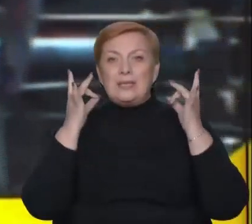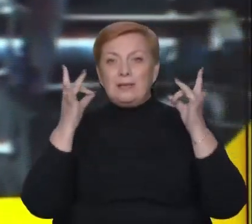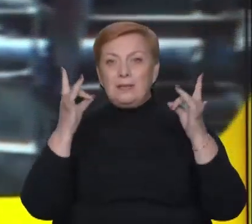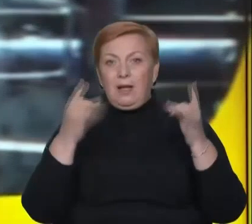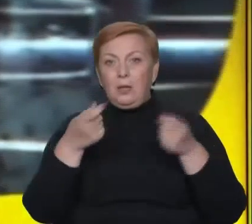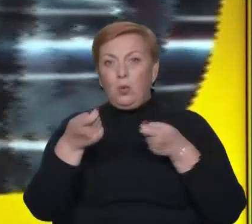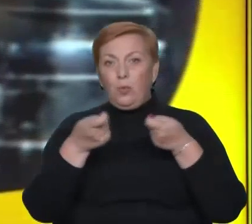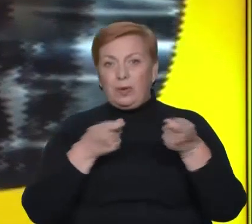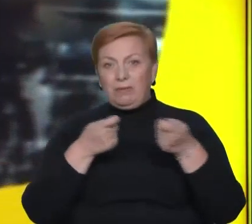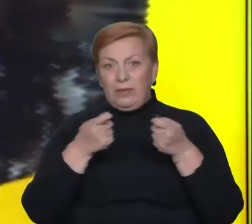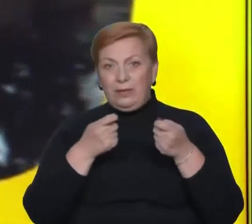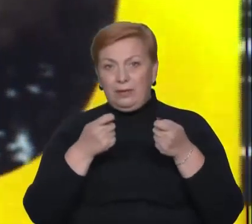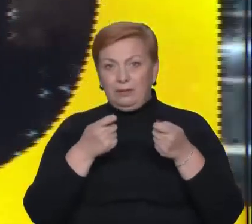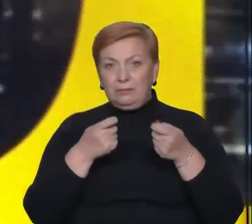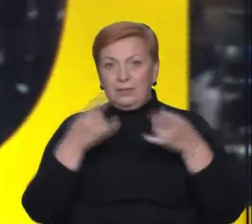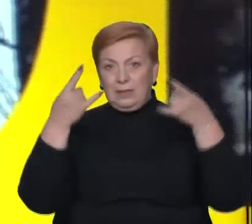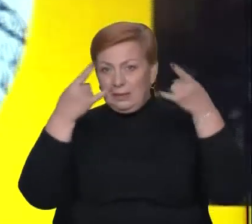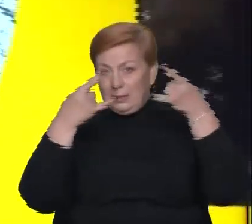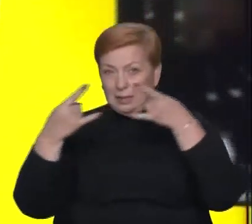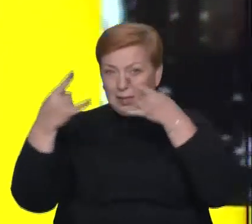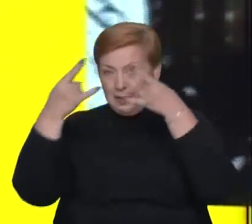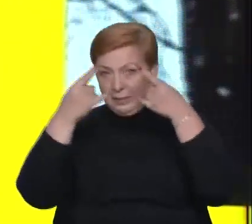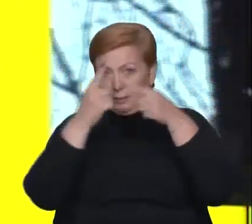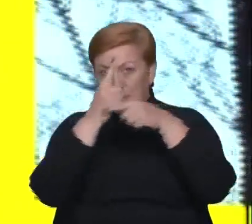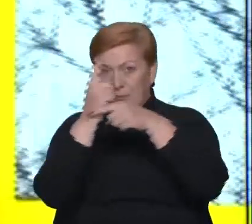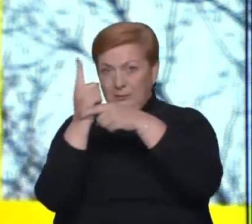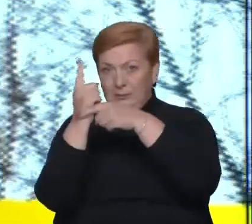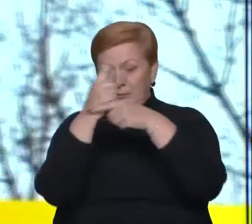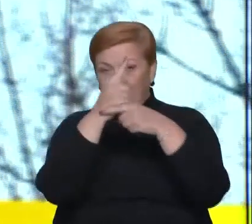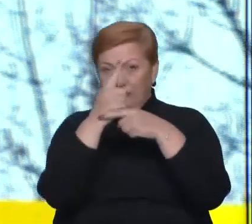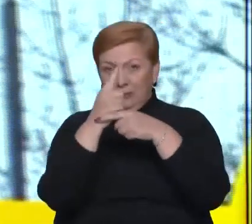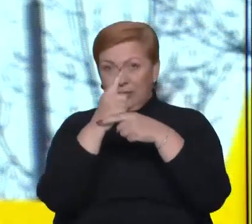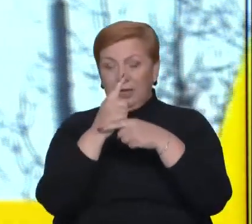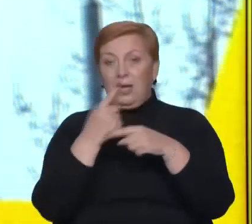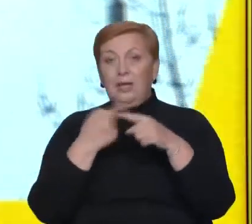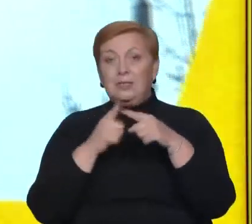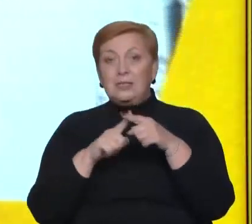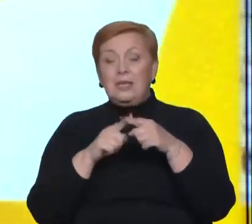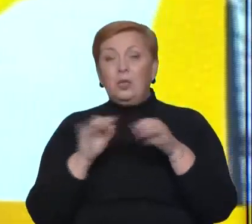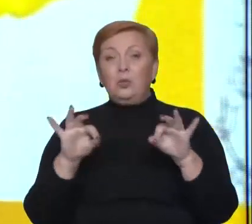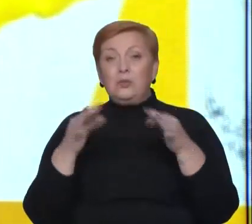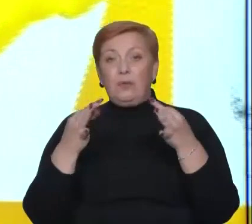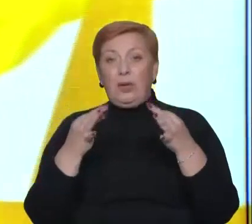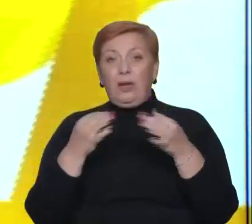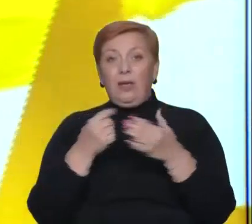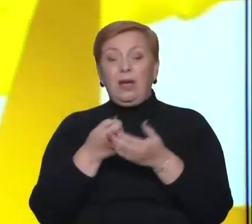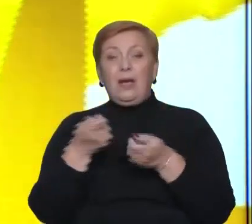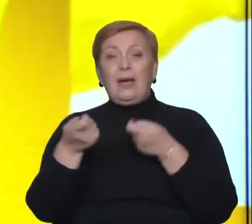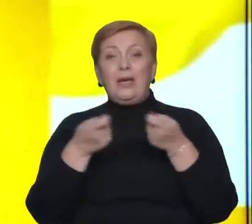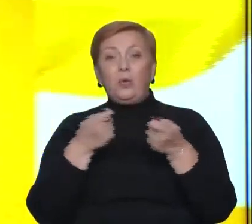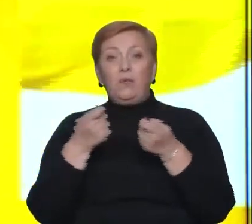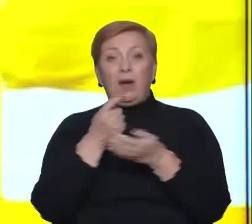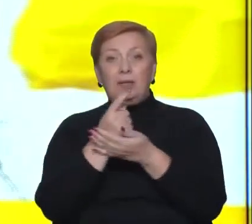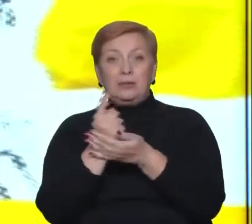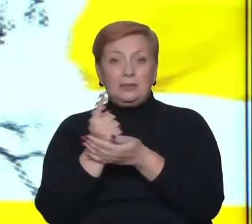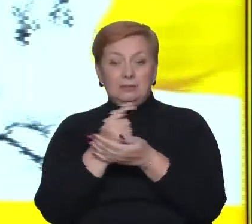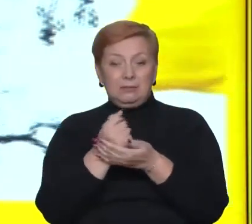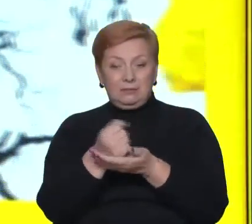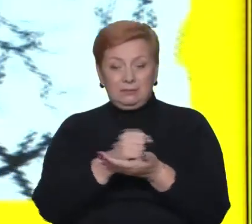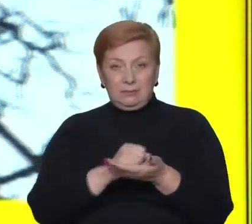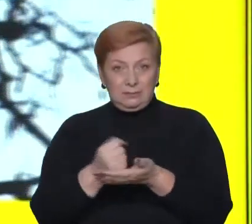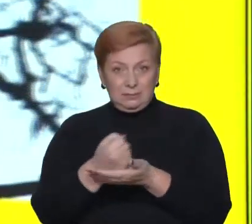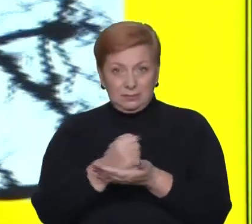і відеосигнал. Це допомагає пілоту керувати цим FPV-дроном і уражати безпосередньо, виконувати